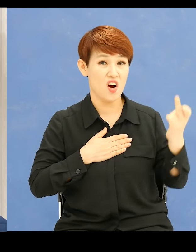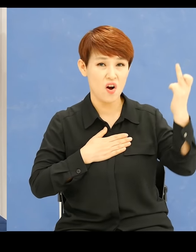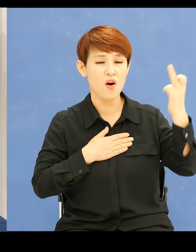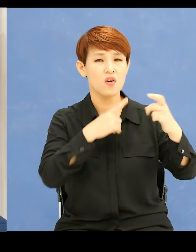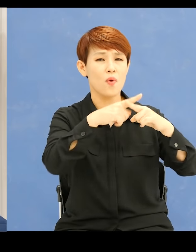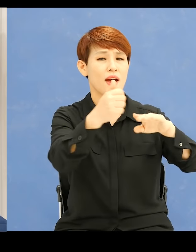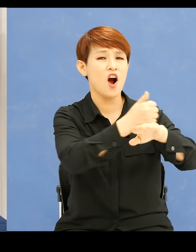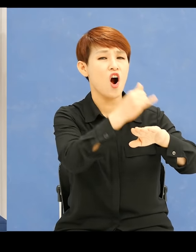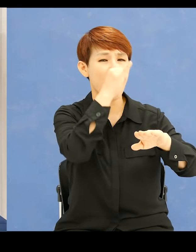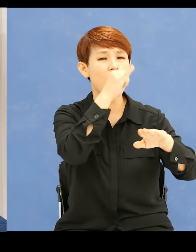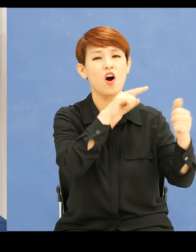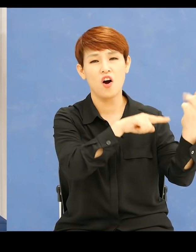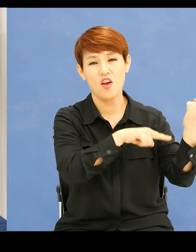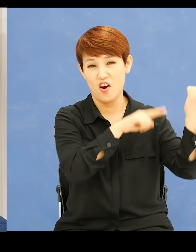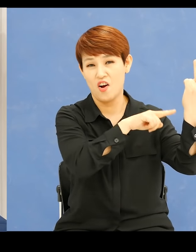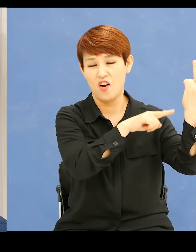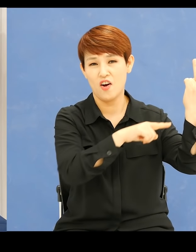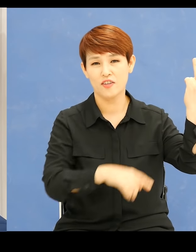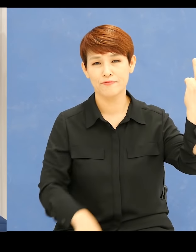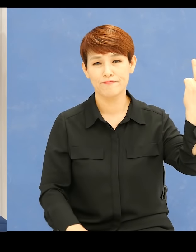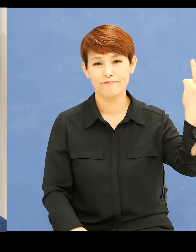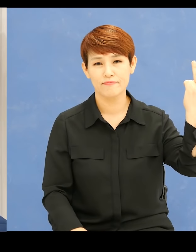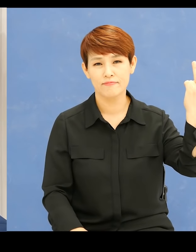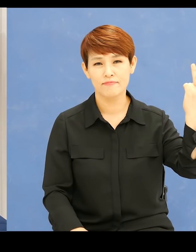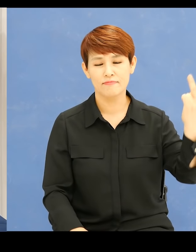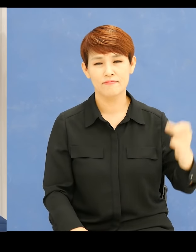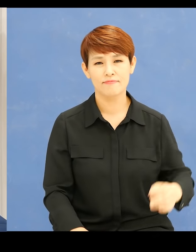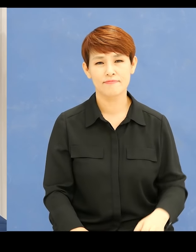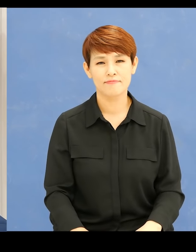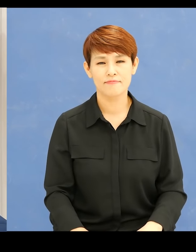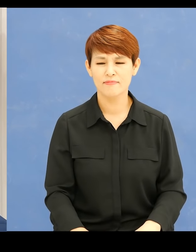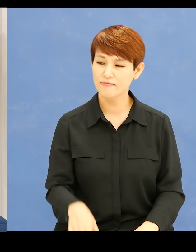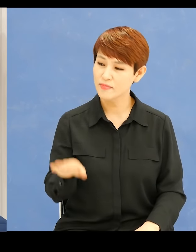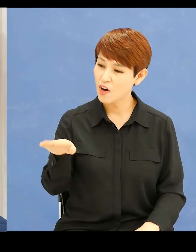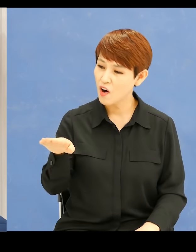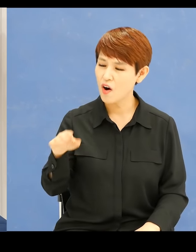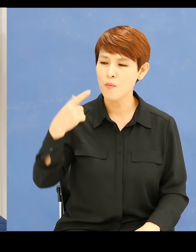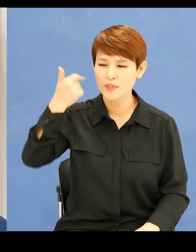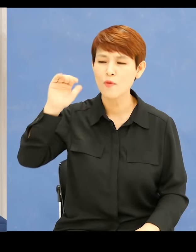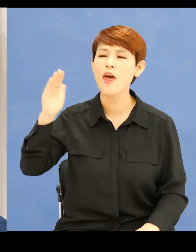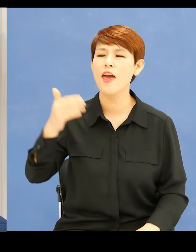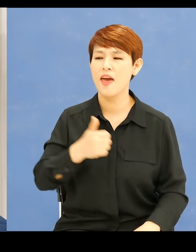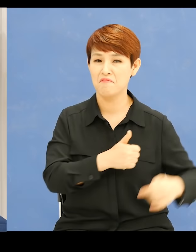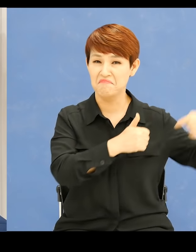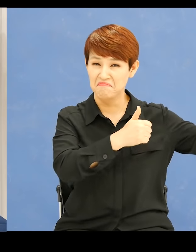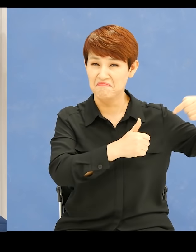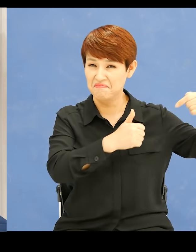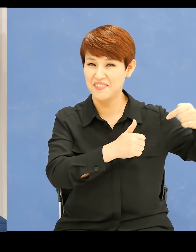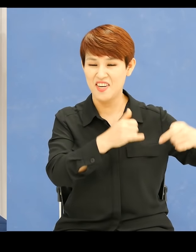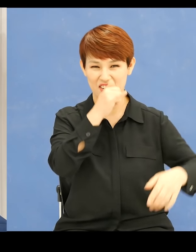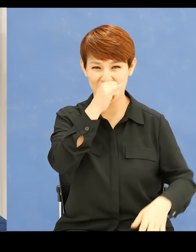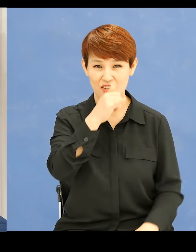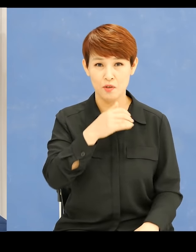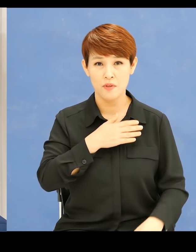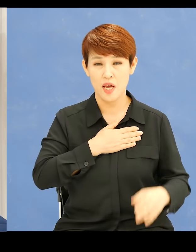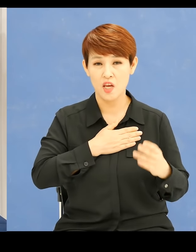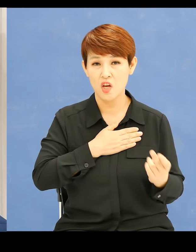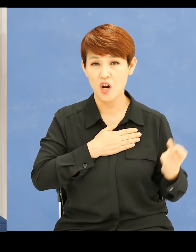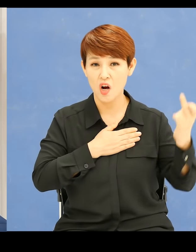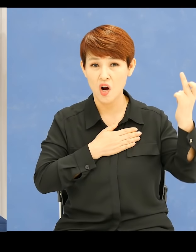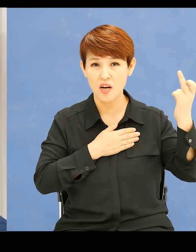많은 형님이 교회를 그때 다니셨어요. 예. 다니시면서 한 번씩 저보고 너 목사님 되라 이런 말은 해주고 그랬는데